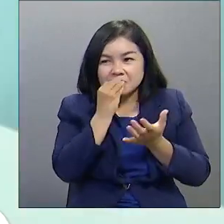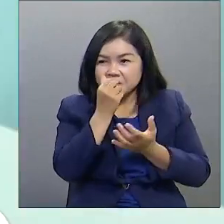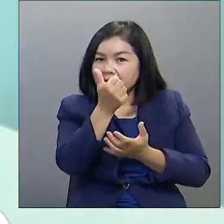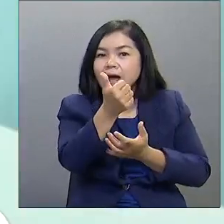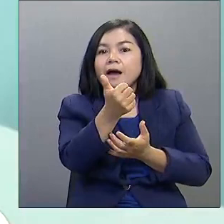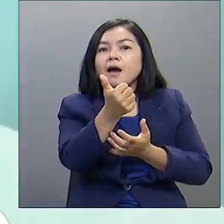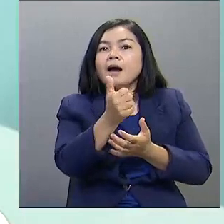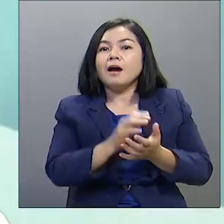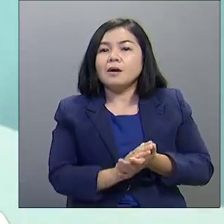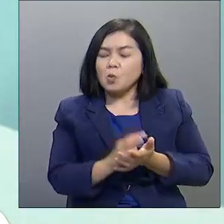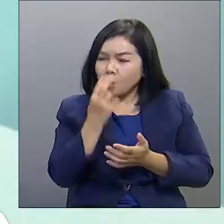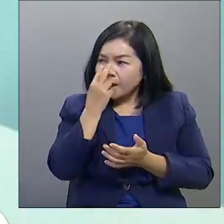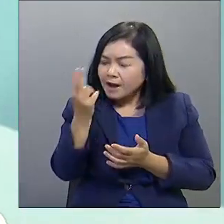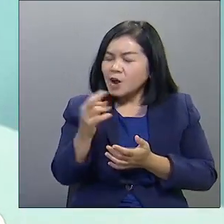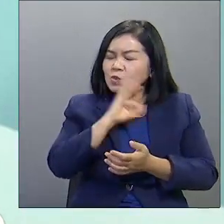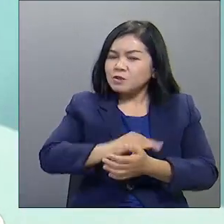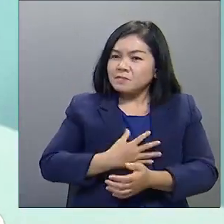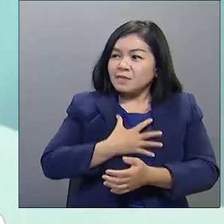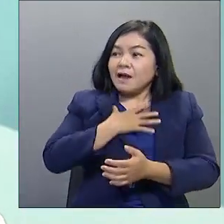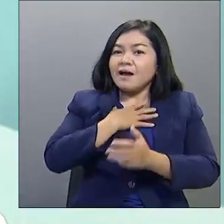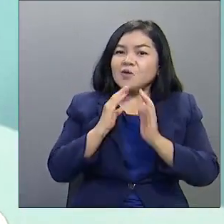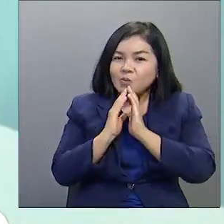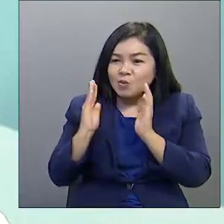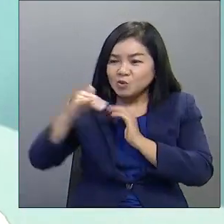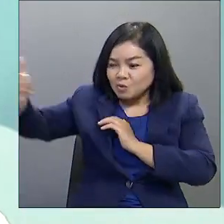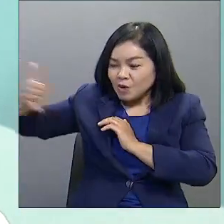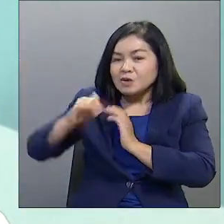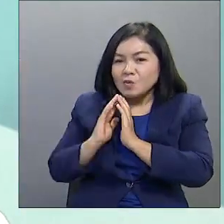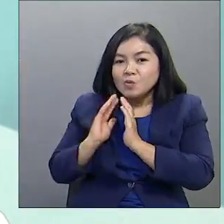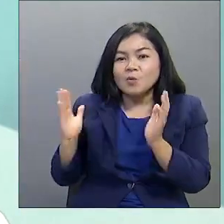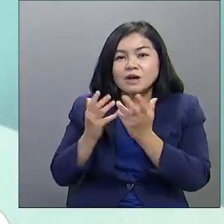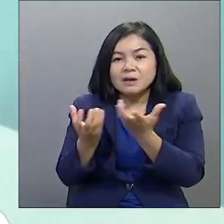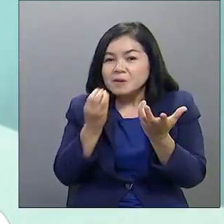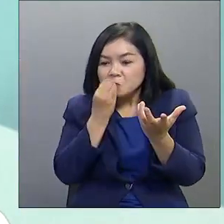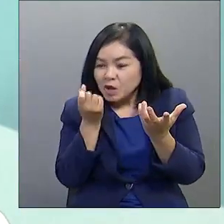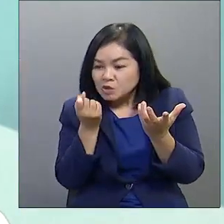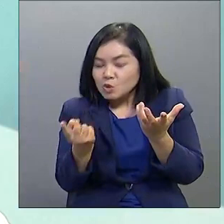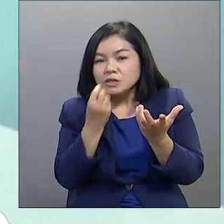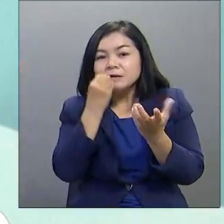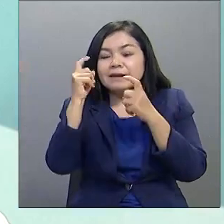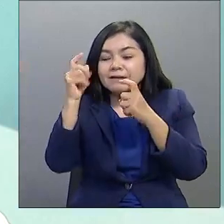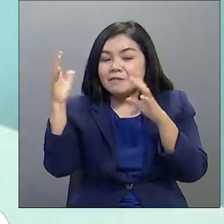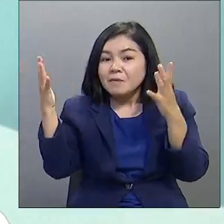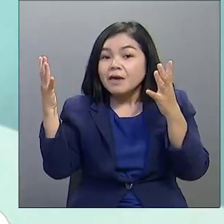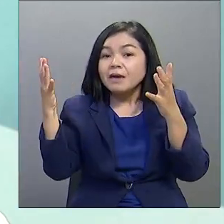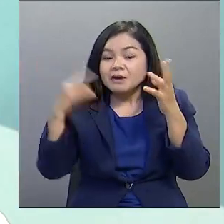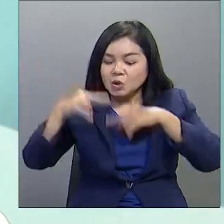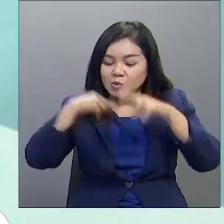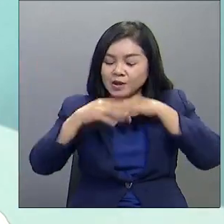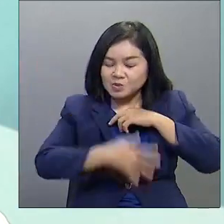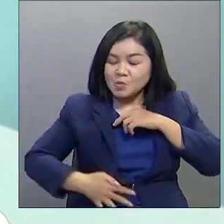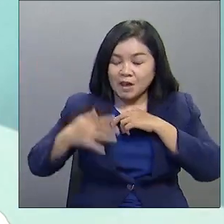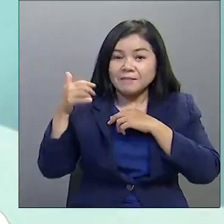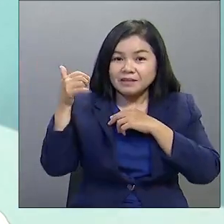แล้วพอฟังฟีดแบคแบบนี้ชื่นใจนะที่มีคนมาขอบคุณแล้วบอกว่าขอบคุณที่ทำให้เขาได้มีอาหารปลอดภัยในการกินแล้วก็ดูแลตัวเองด้ว